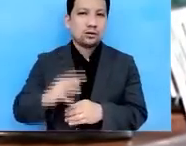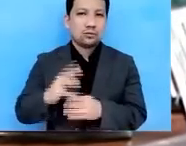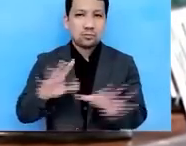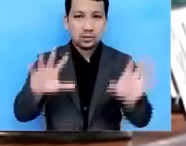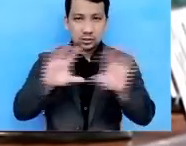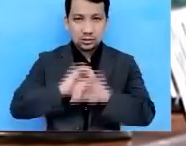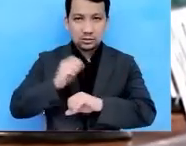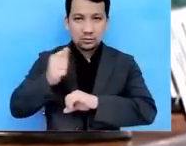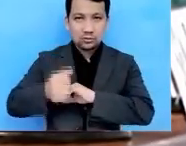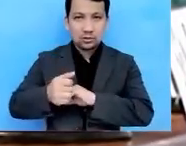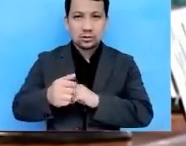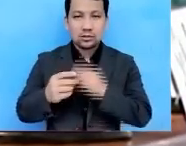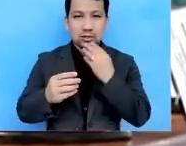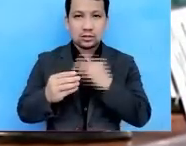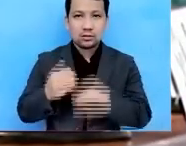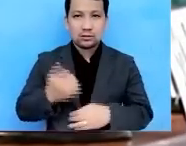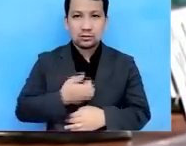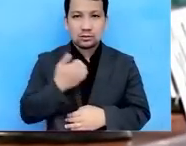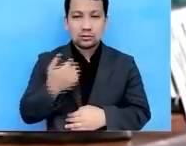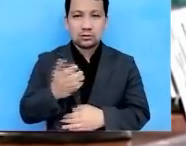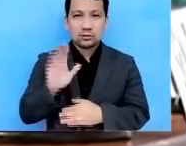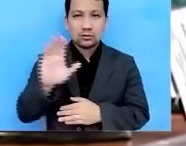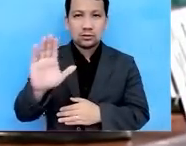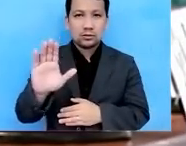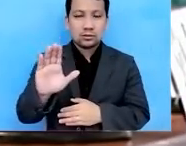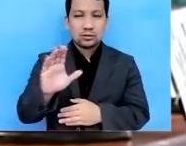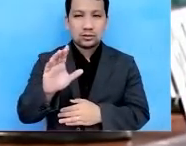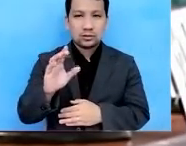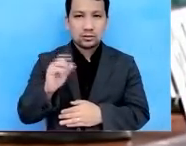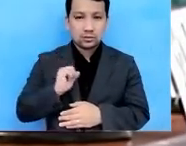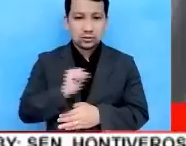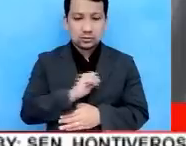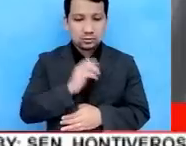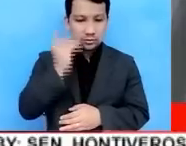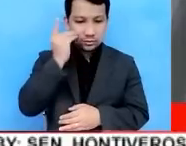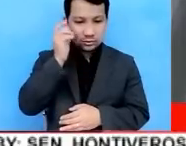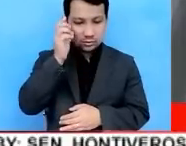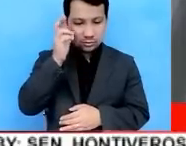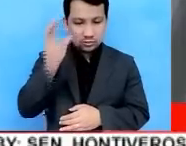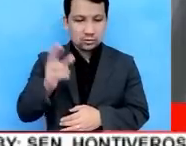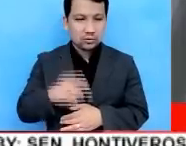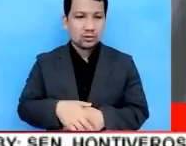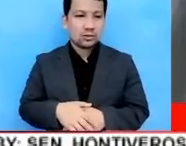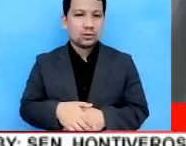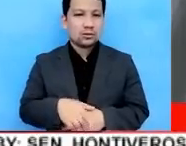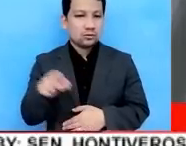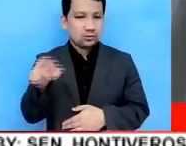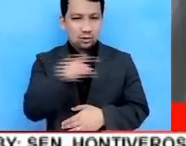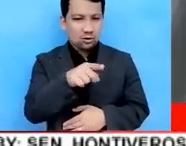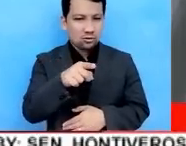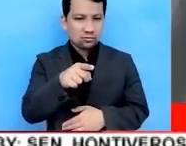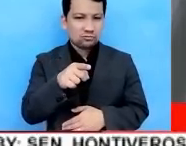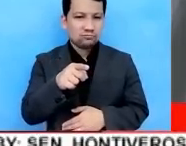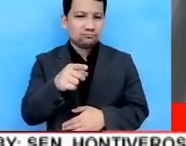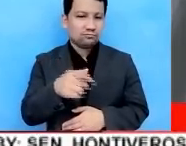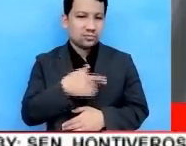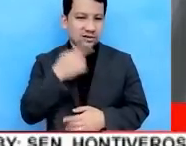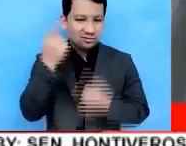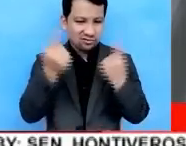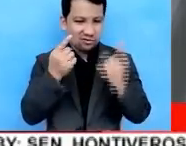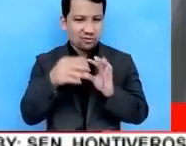pagdinig, nag-iwan ng emosyonal na apela si Senator De La Rosa sa mga pulis. Dapat makonsensya kayo, kayong mga